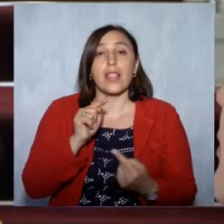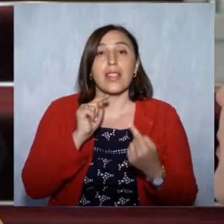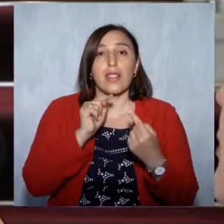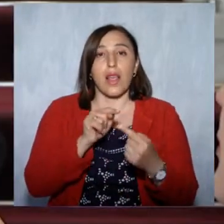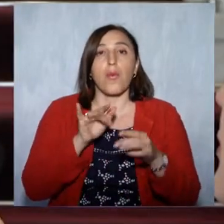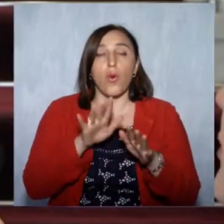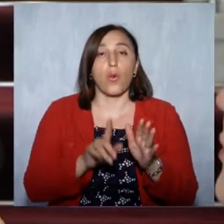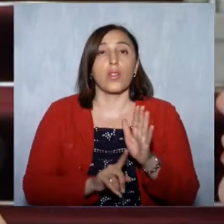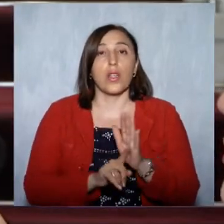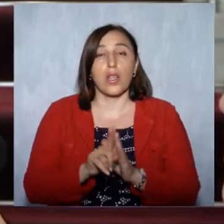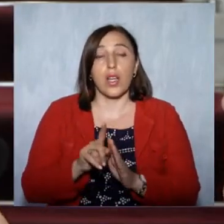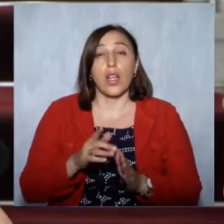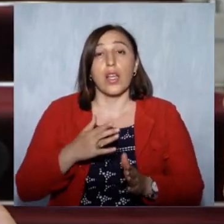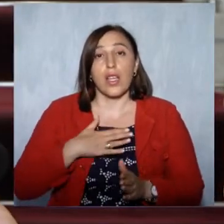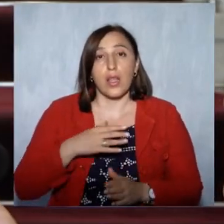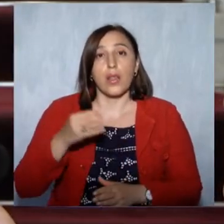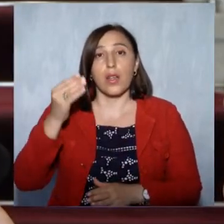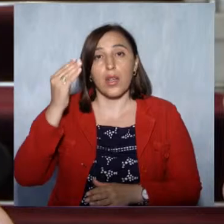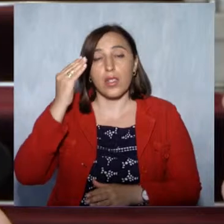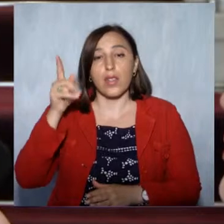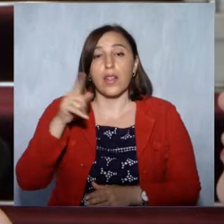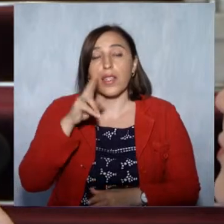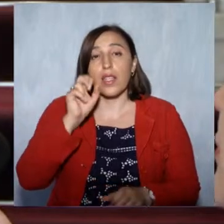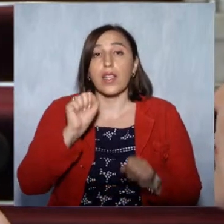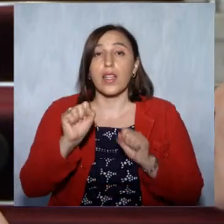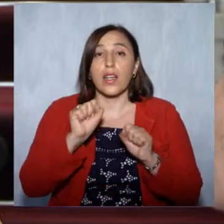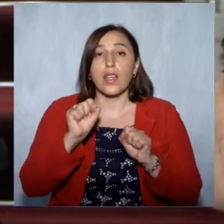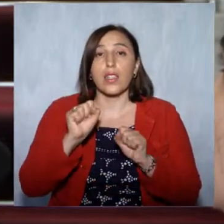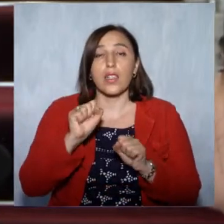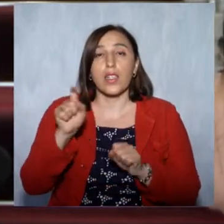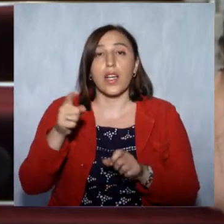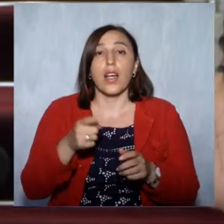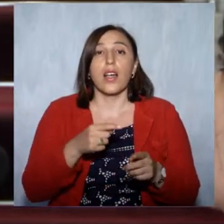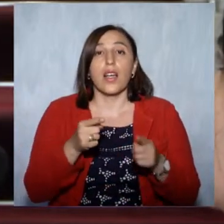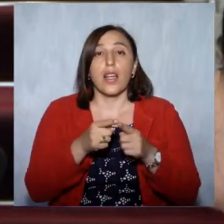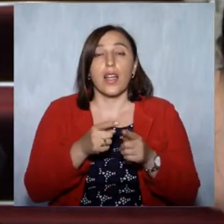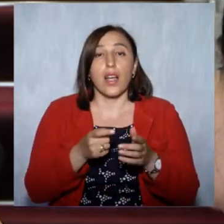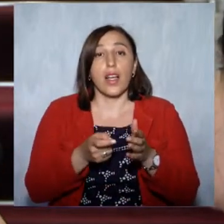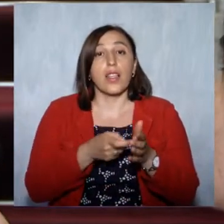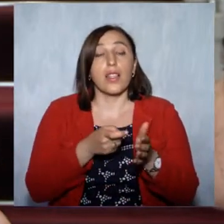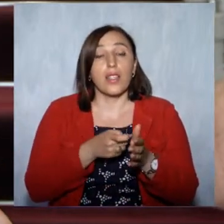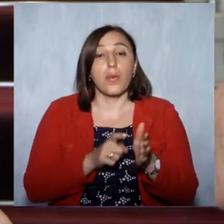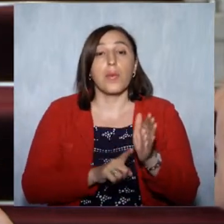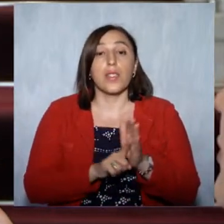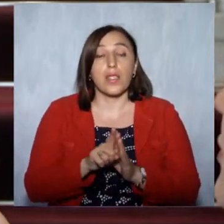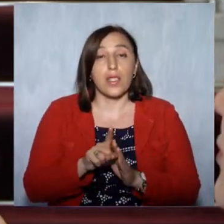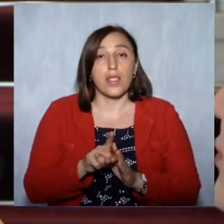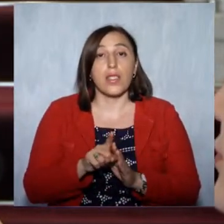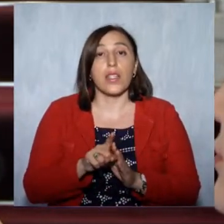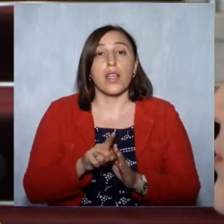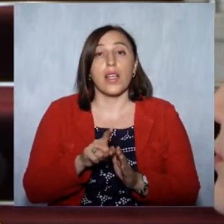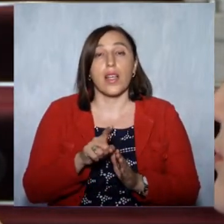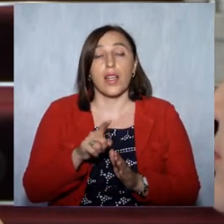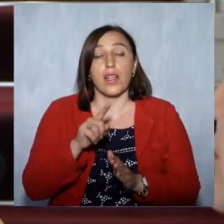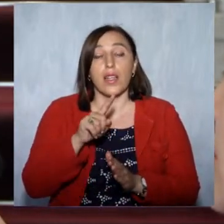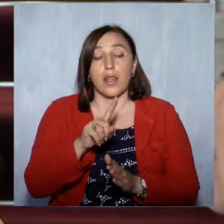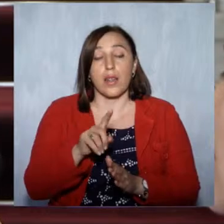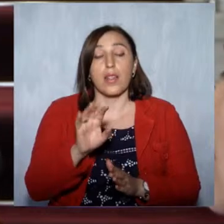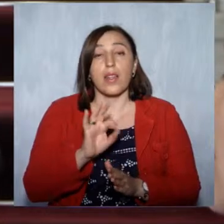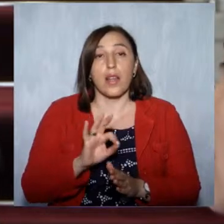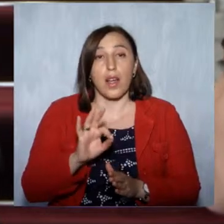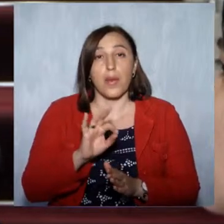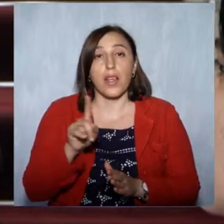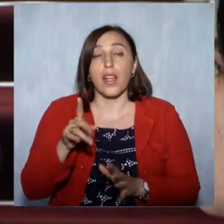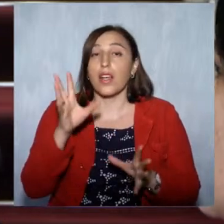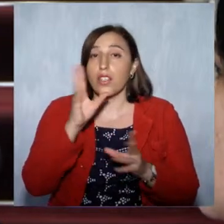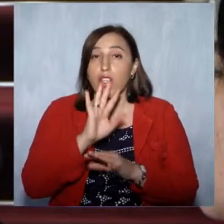է։ Որքանով ինձ է հայտնի, իշխանությունները փորձել են նաև քրեական հետապնդում իրականացնել պարոն Փարսյանի նկատմամբ, բայց դա, քանի որ չի հաջողվել, այս